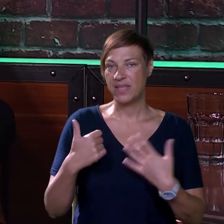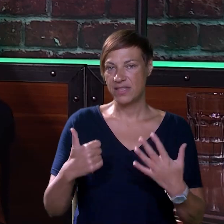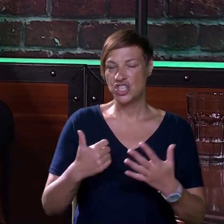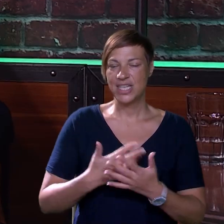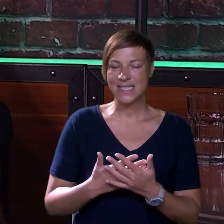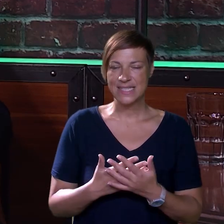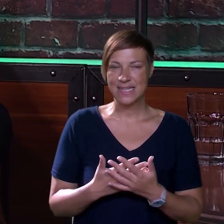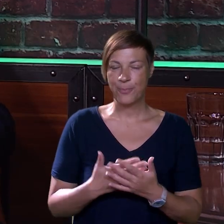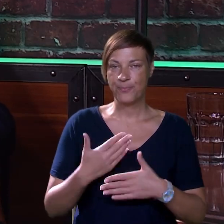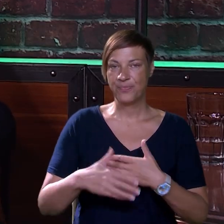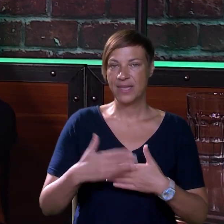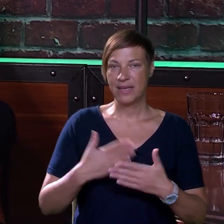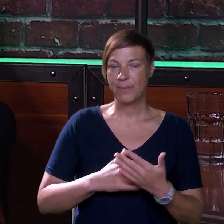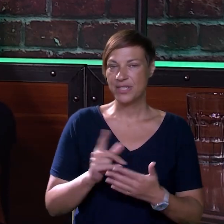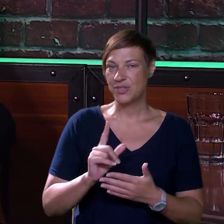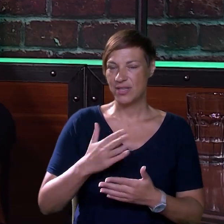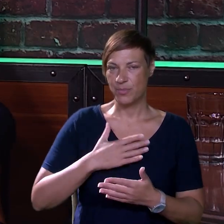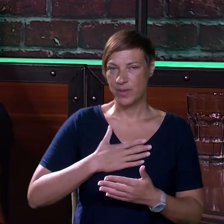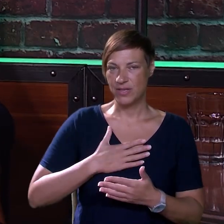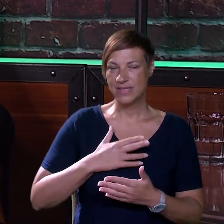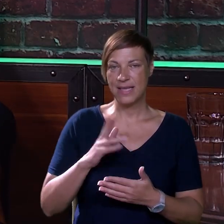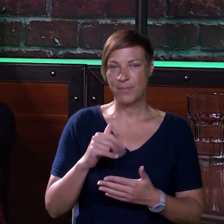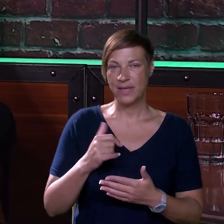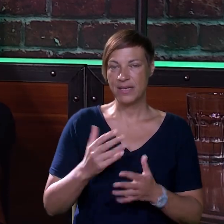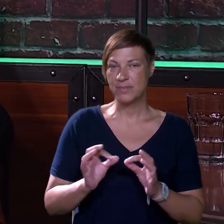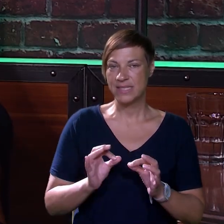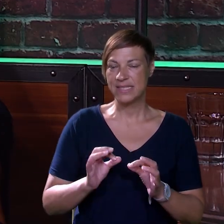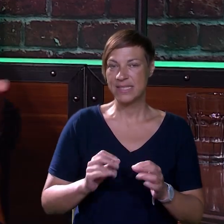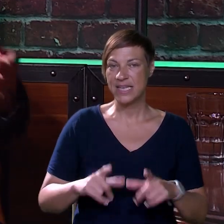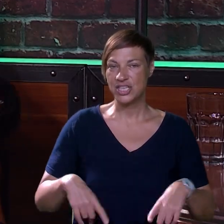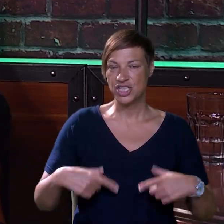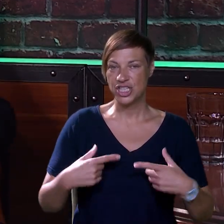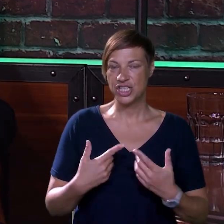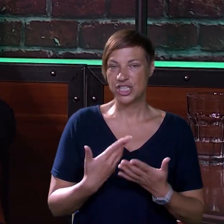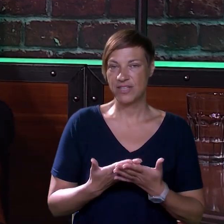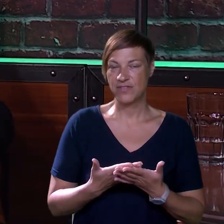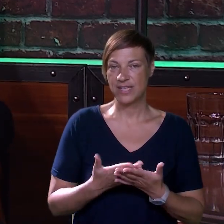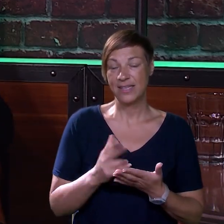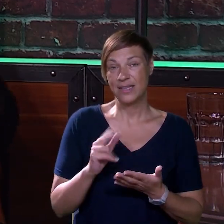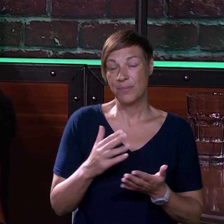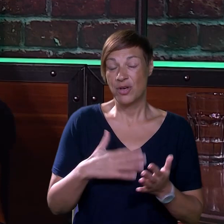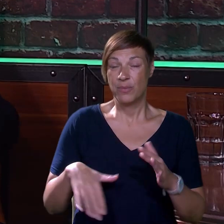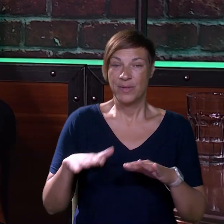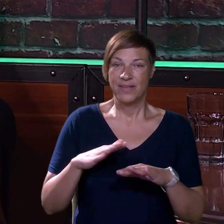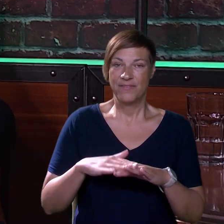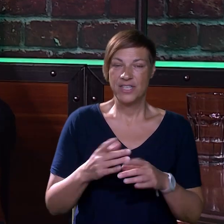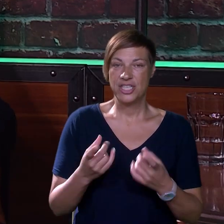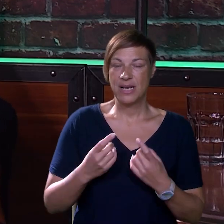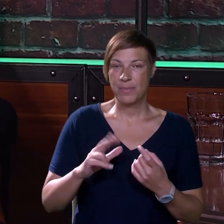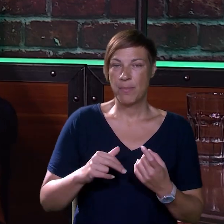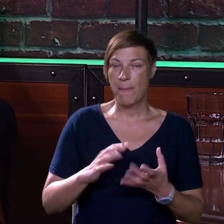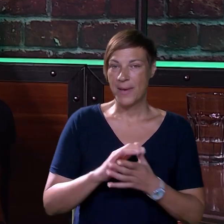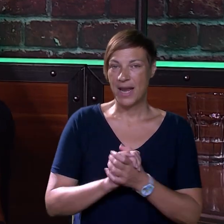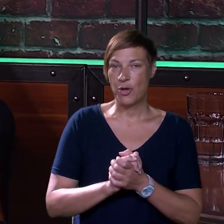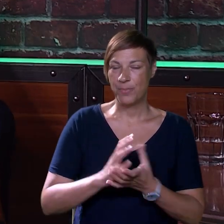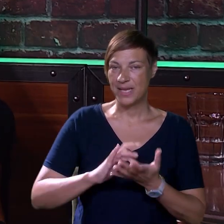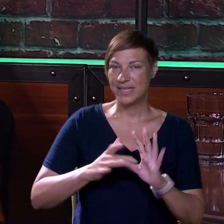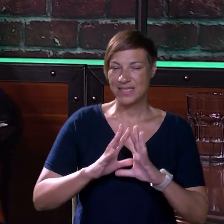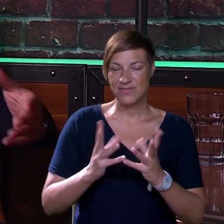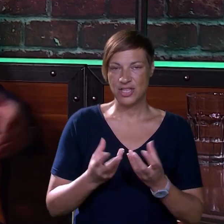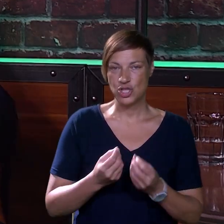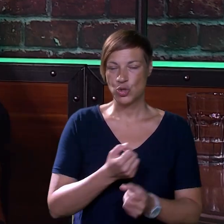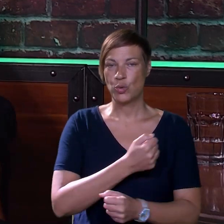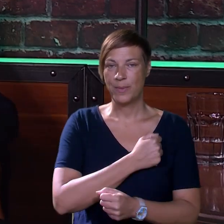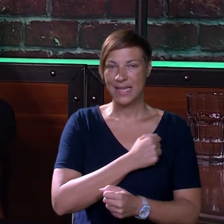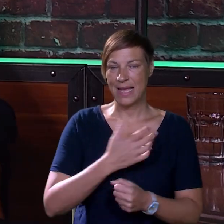95. 96. godine. Međutim, to nije bilo za mene, ja sam imao neki sređen život, tamo bi imao bi možda više, ali bi imao manje prijatelja i sve to skupa, tako